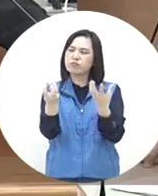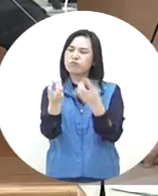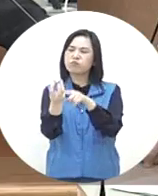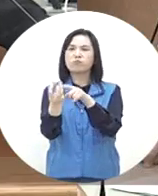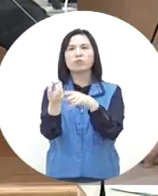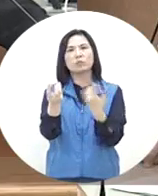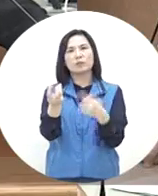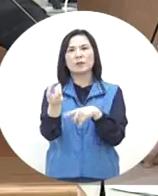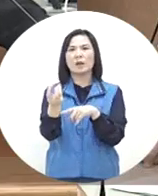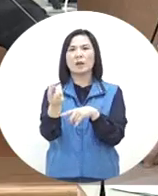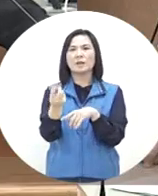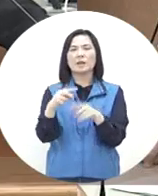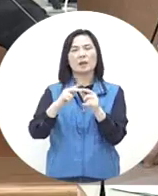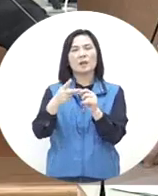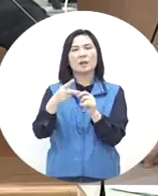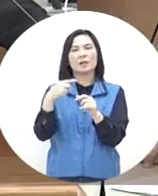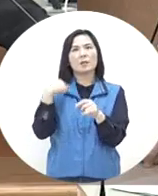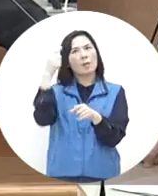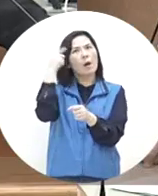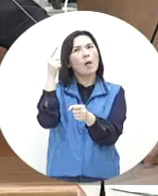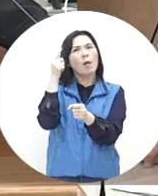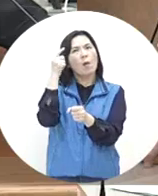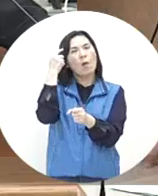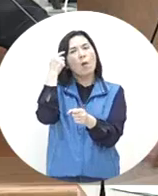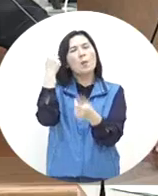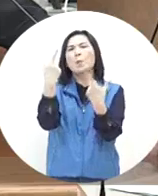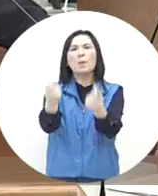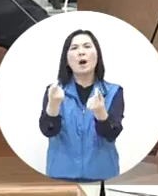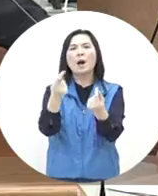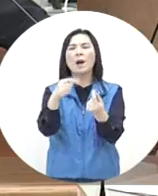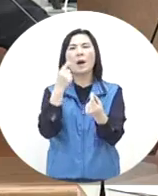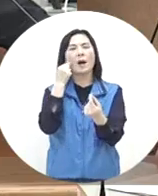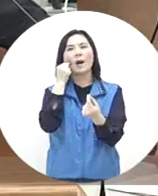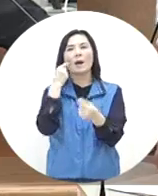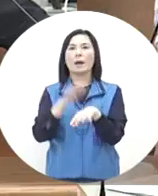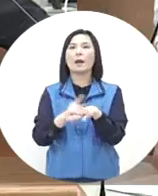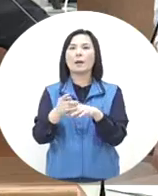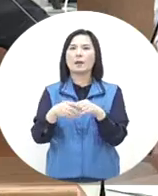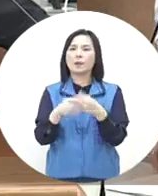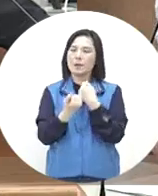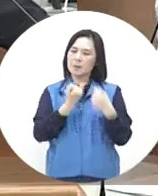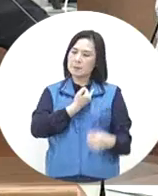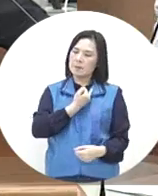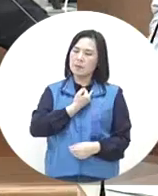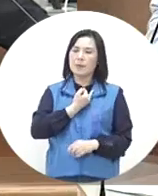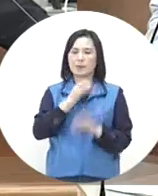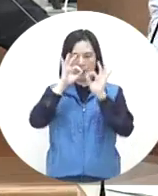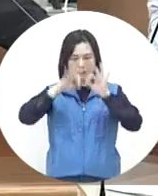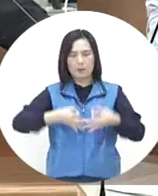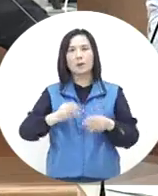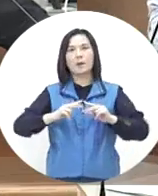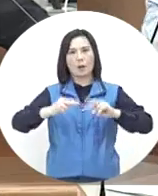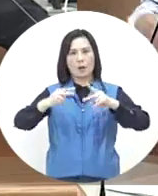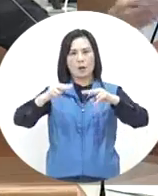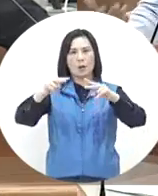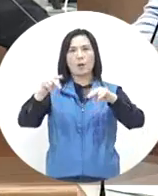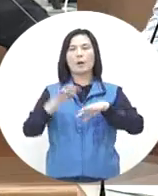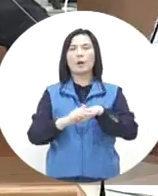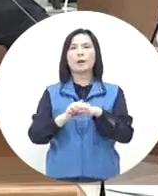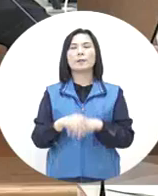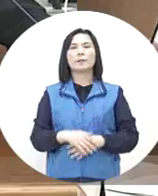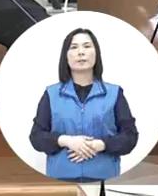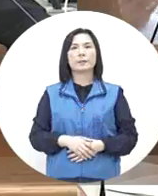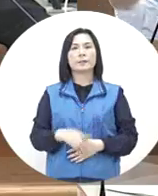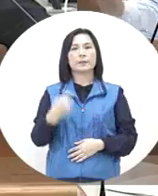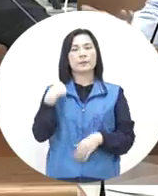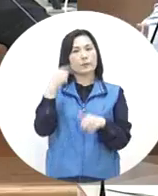的想法如期把它做到好，我们就要不断的悉心检讨改进、希望把它做得更 好。所以本席想请